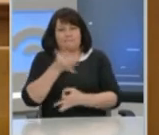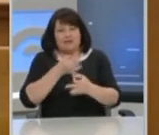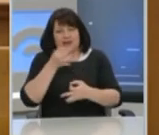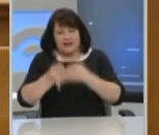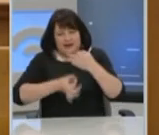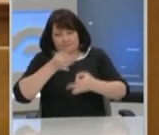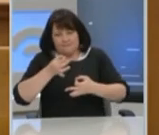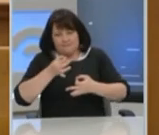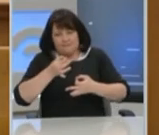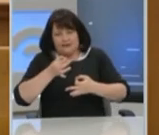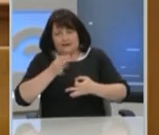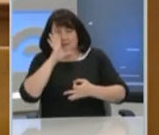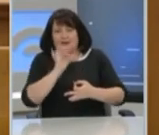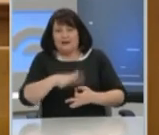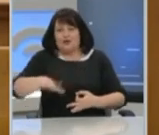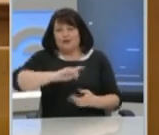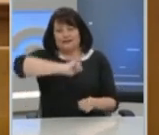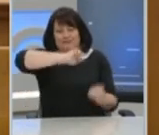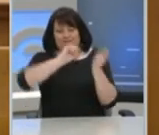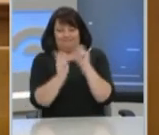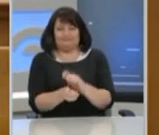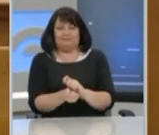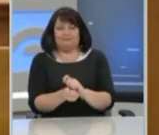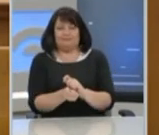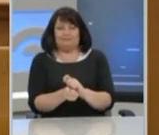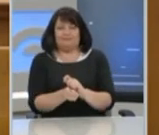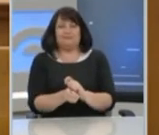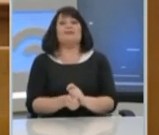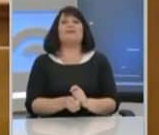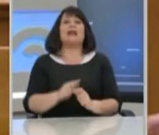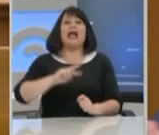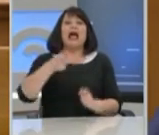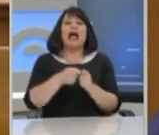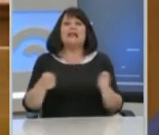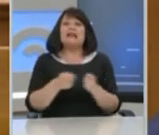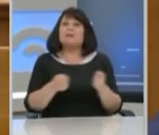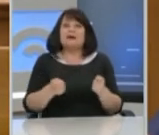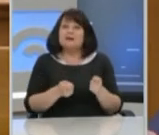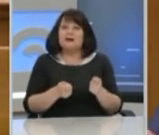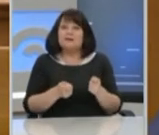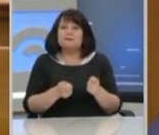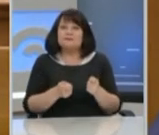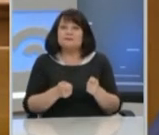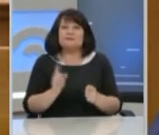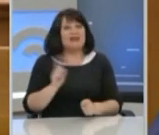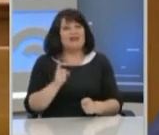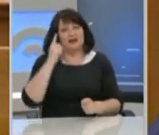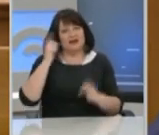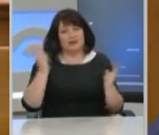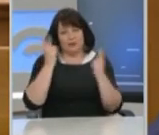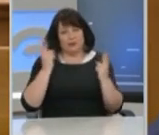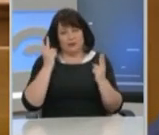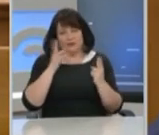μας, αλλάζουμε την πραγματικότητα. Τα αντίμετρα λοιπόν, κυρίες και κύριοι συνάδελφοι, δεν είναι αέρας κοπανιστός.